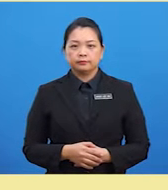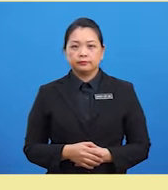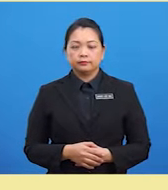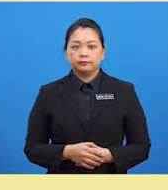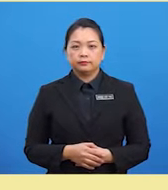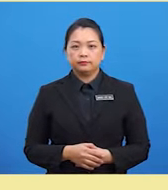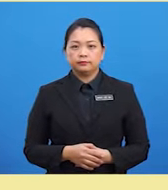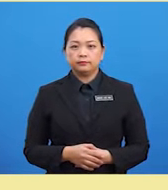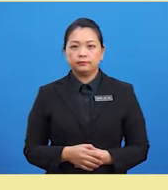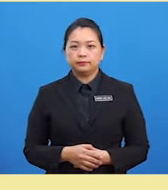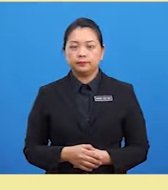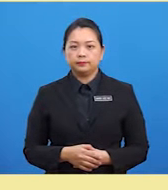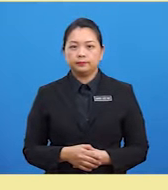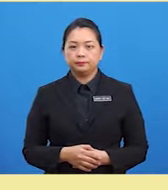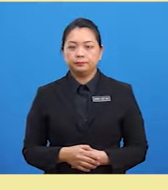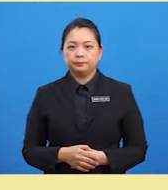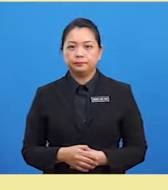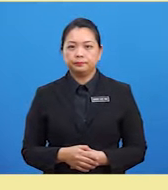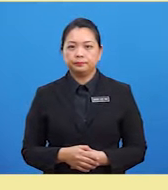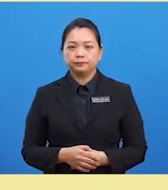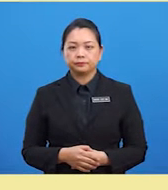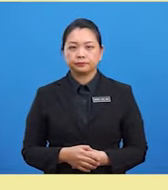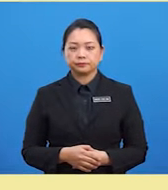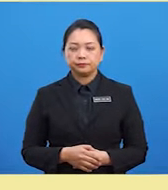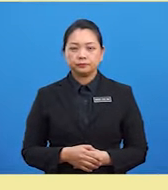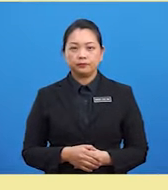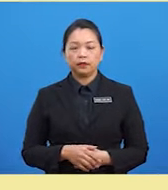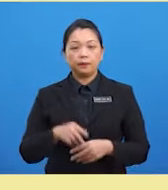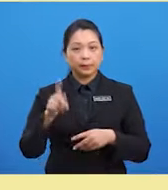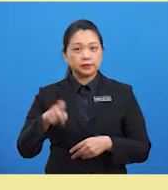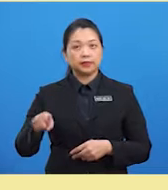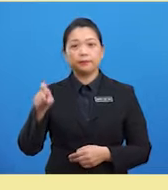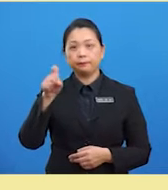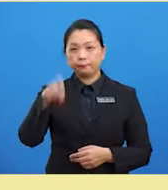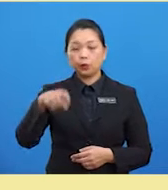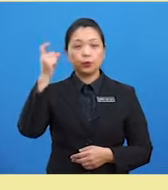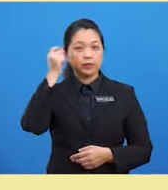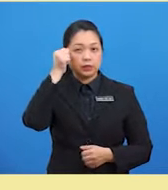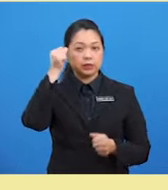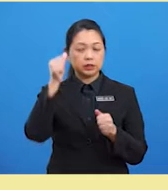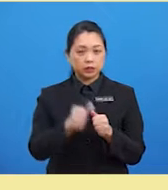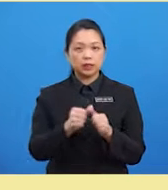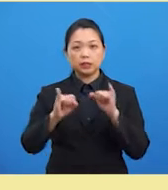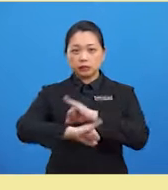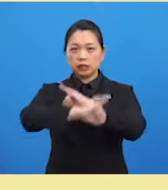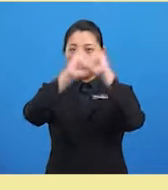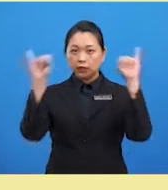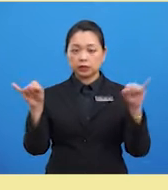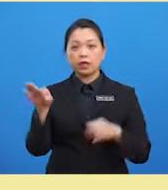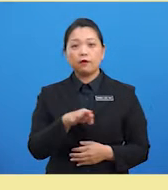Untuk menjawab soalan ini, pelajar perlu ingat dengan jelas faktor